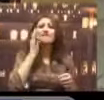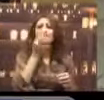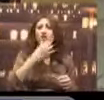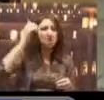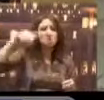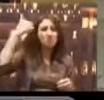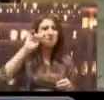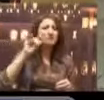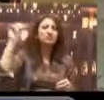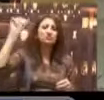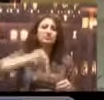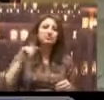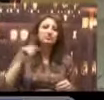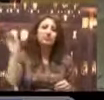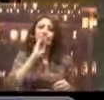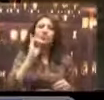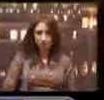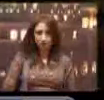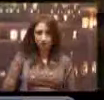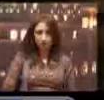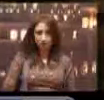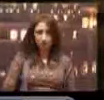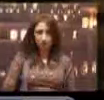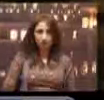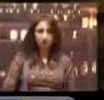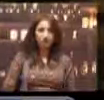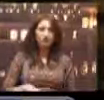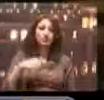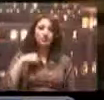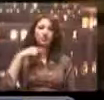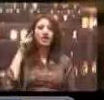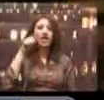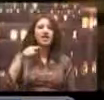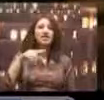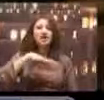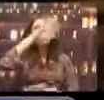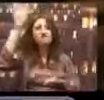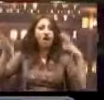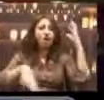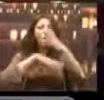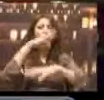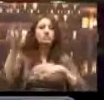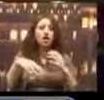علينا يعني من الفيلم دوت. اللي هي فيها فوضى، استاذ يوسف شاهين اختارك ازاي؟